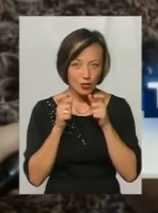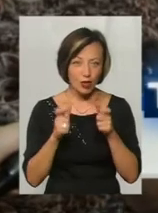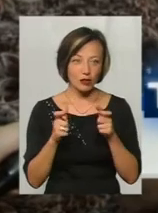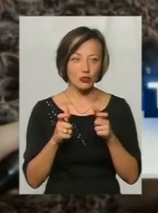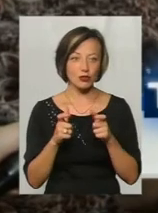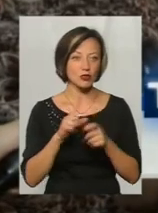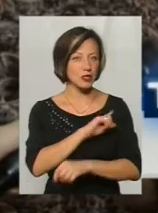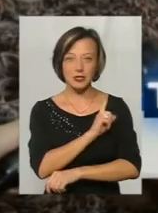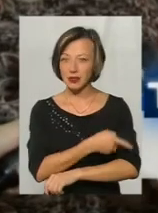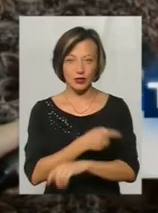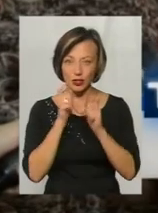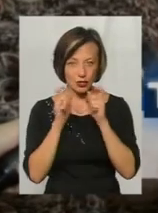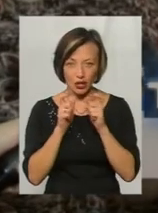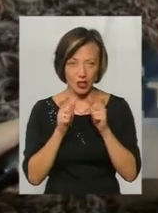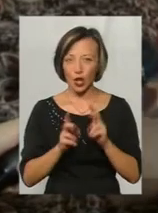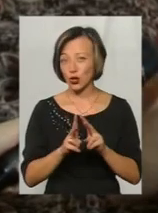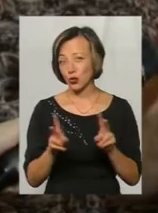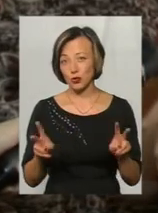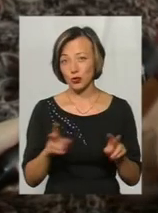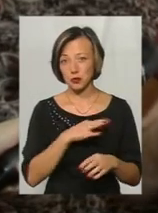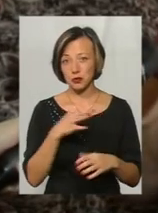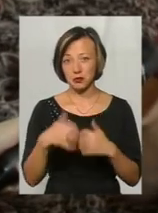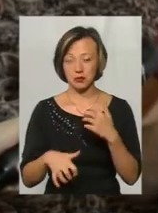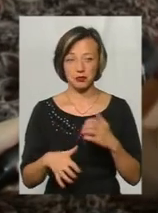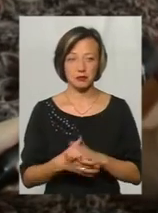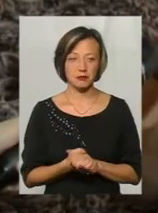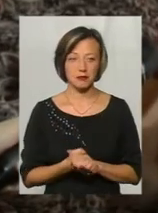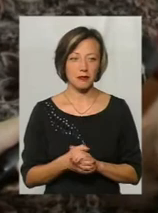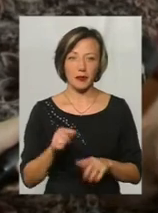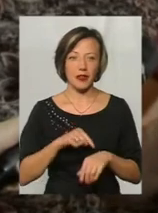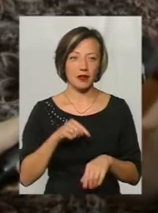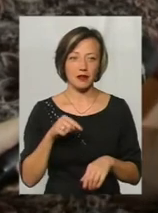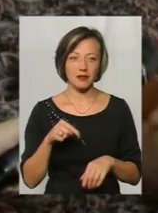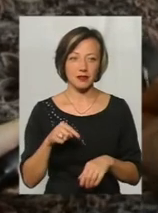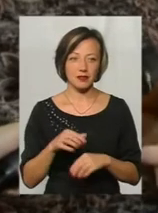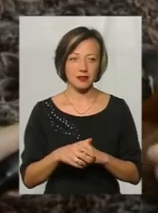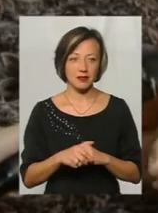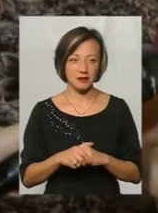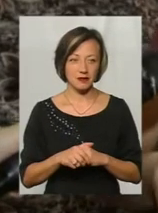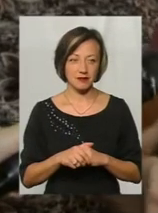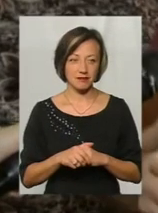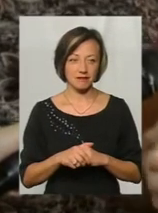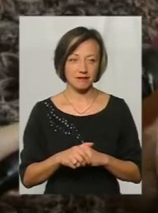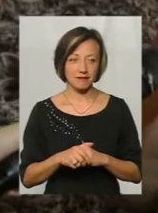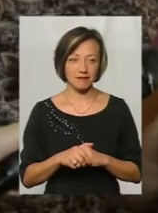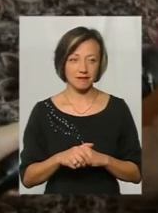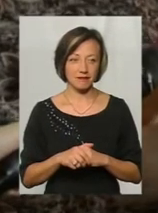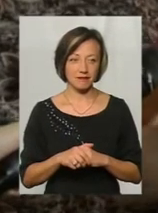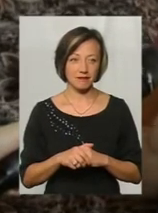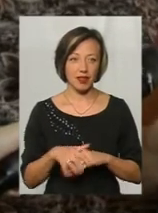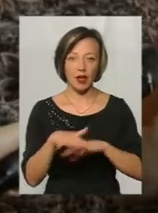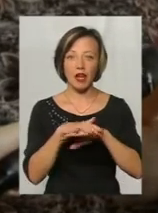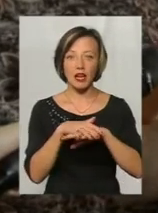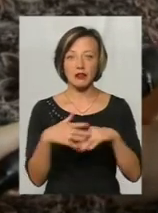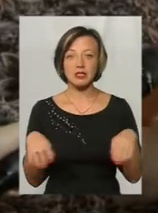кричать вже дуже сильно. І ніхто щось не збирається їх звідти діставати. Вже ринок майже